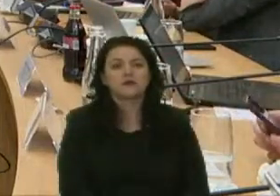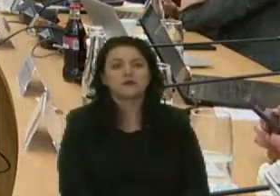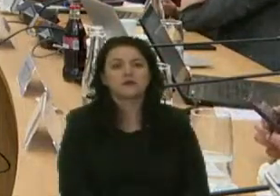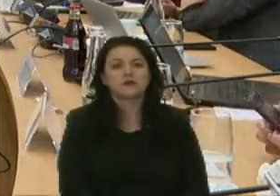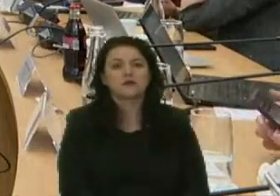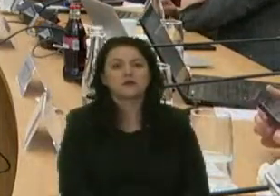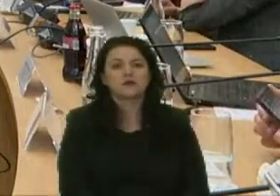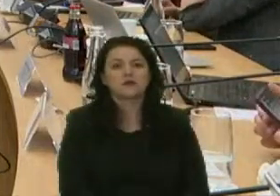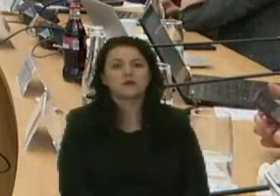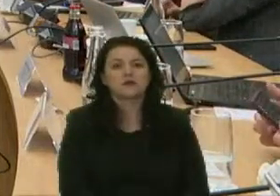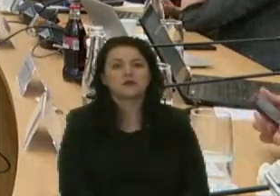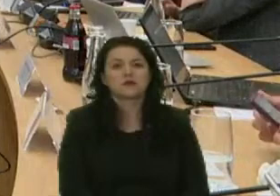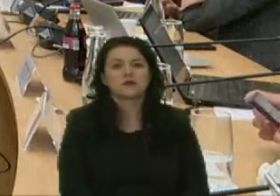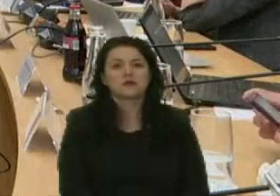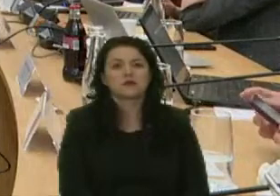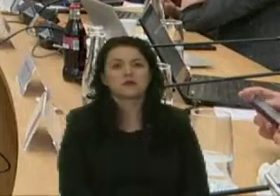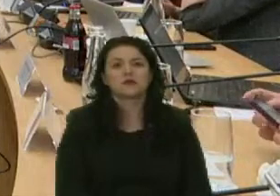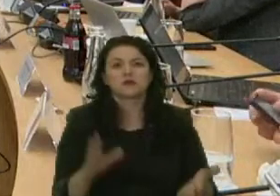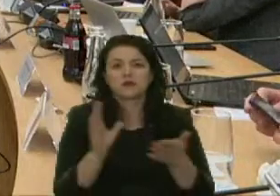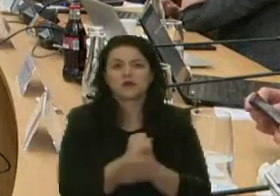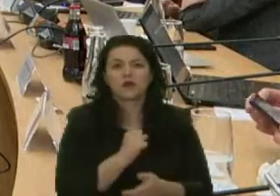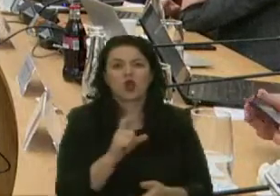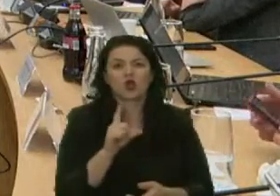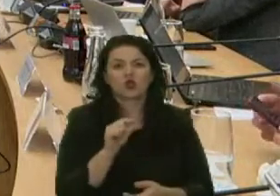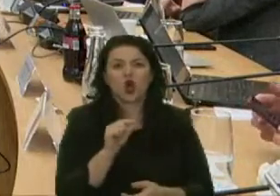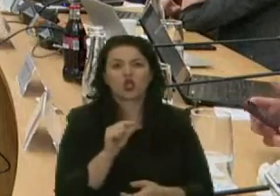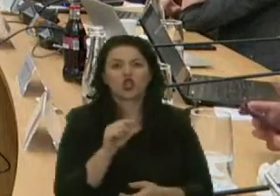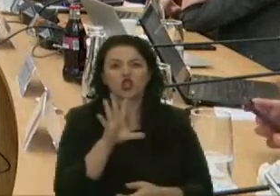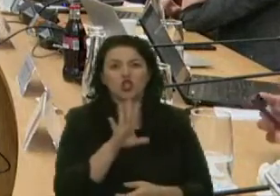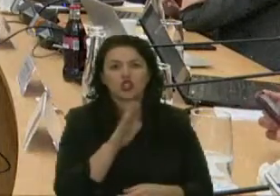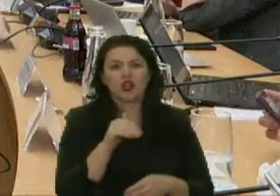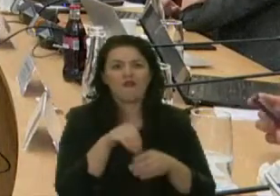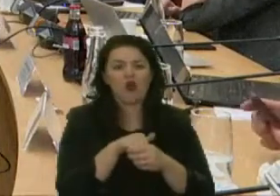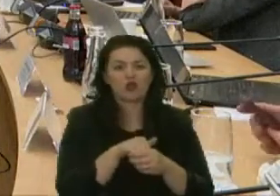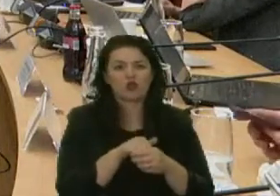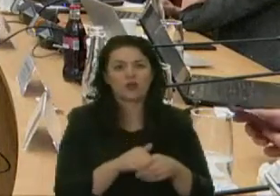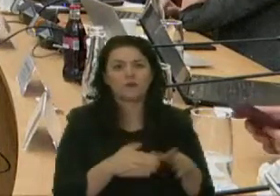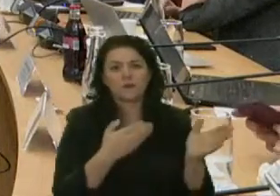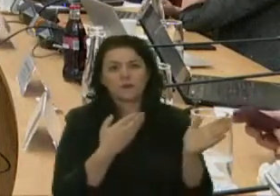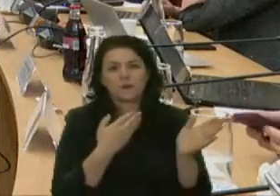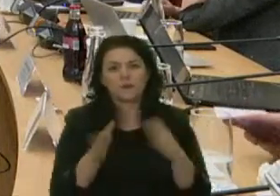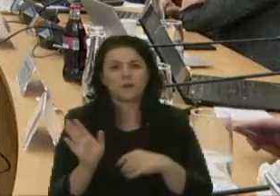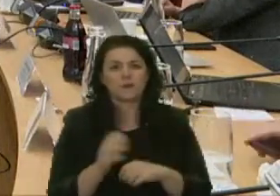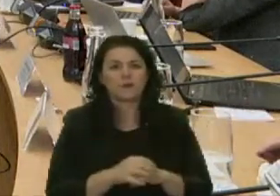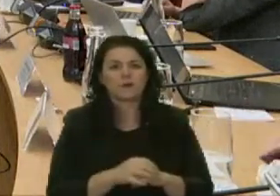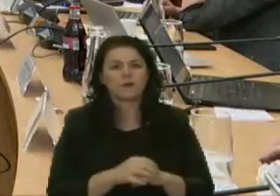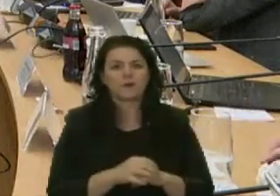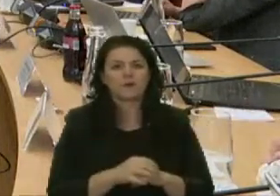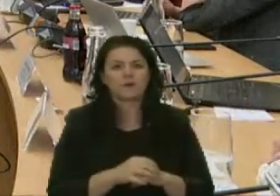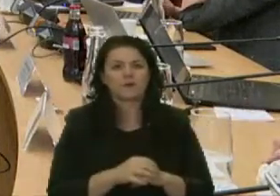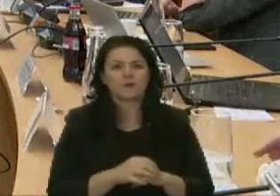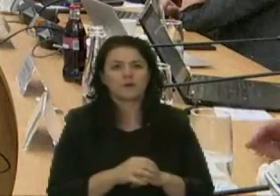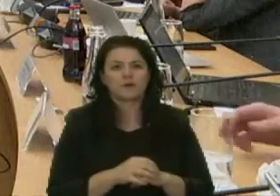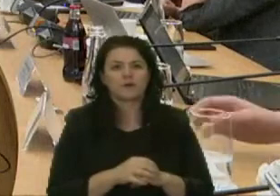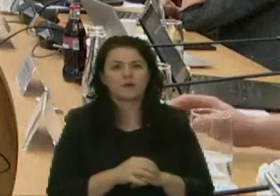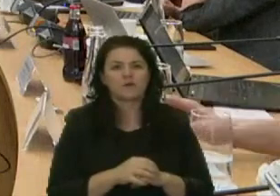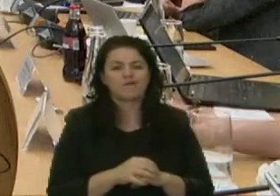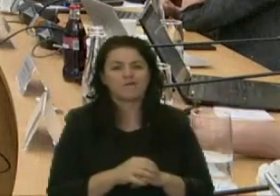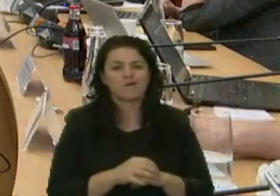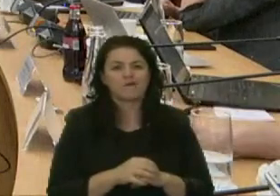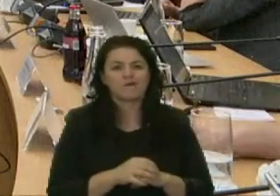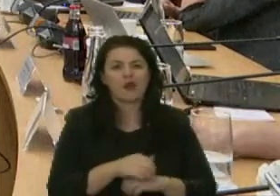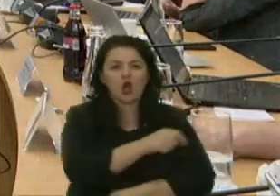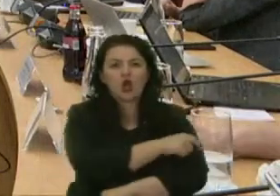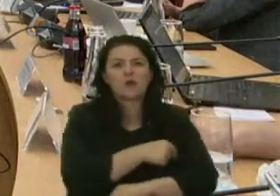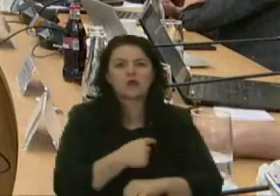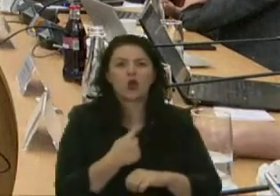34 Proiectul a trecut cu 25 de voturi p de Hot 35 Comisia 1 Comisia de buget aviz favorabil Comisia 2